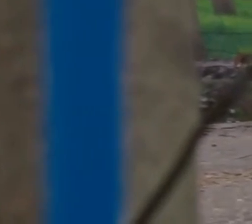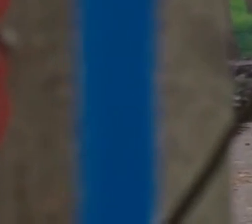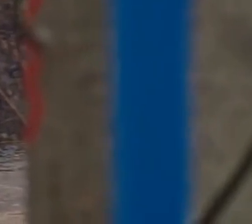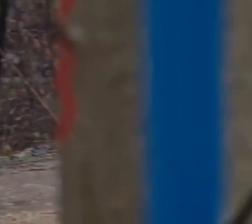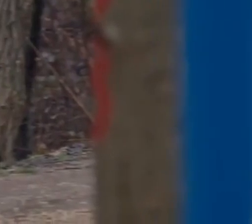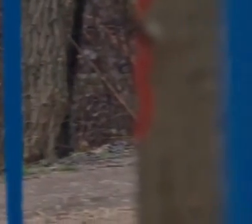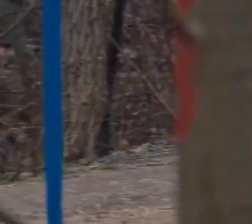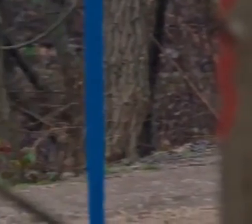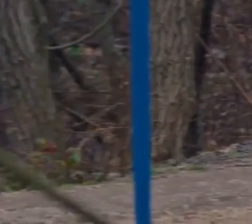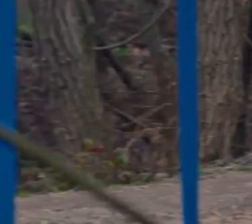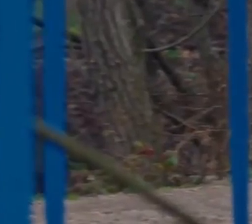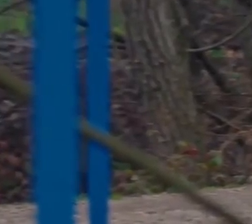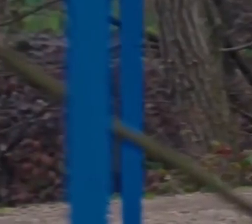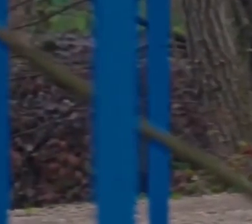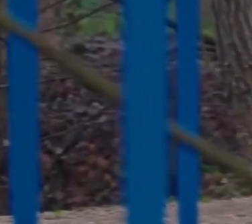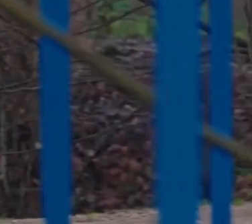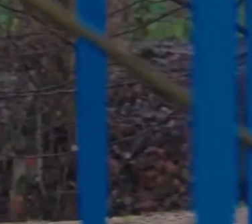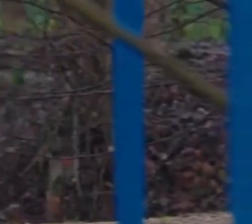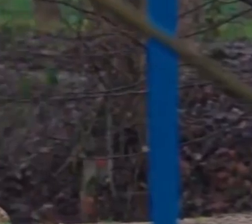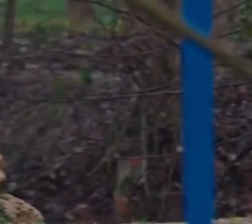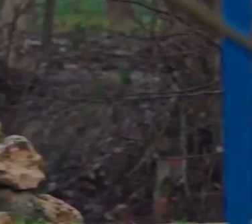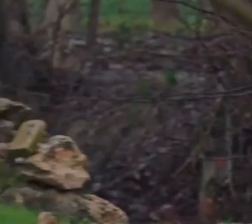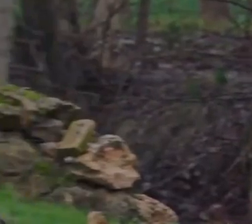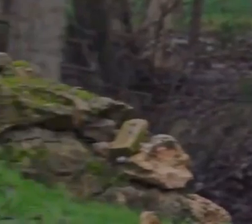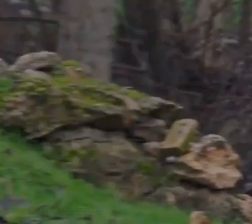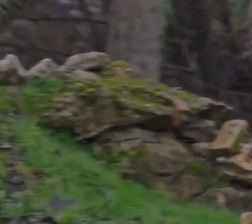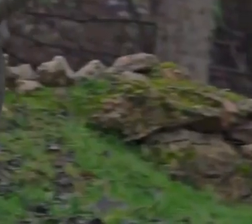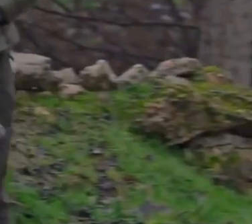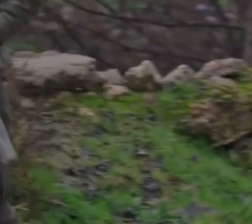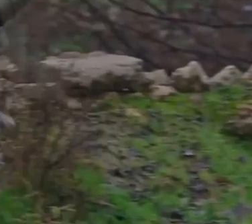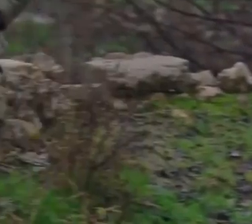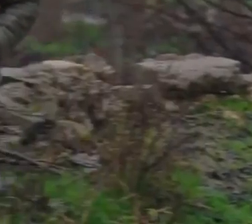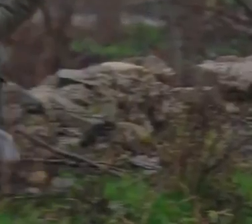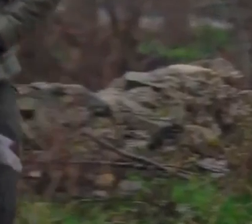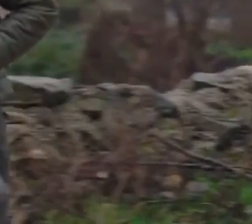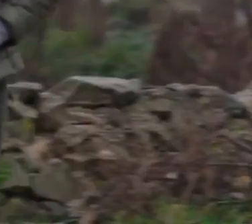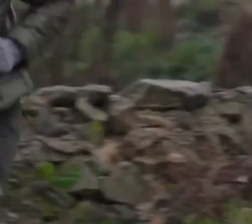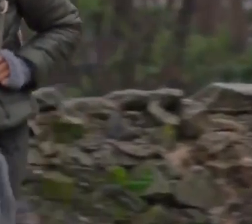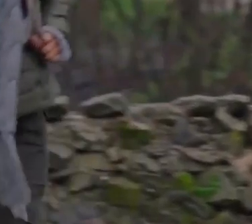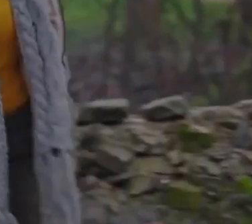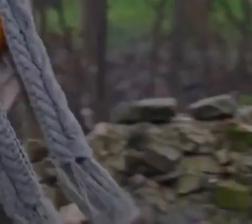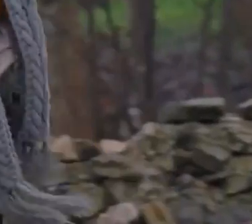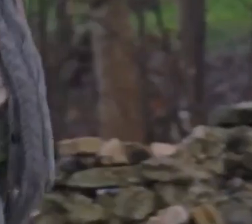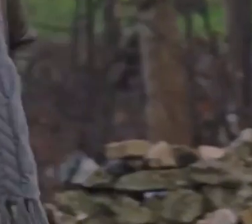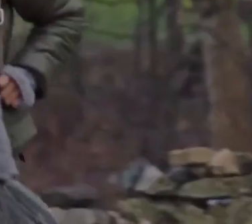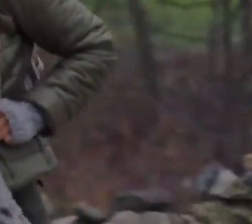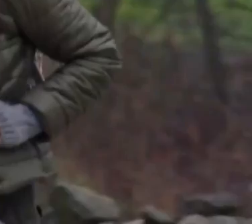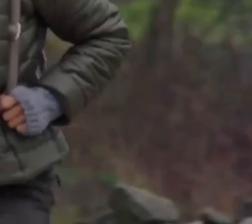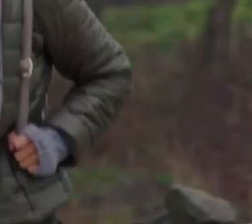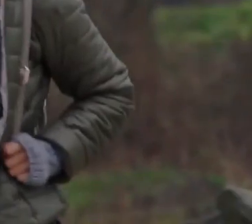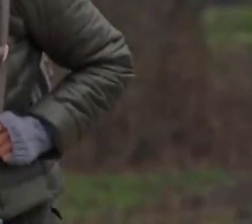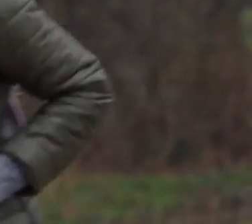dolamış, sırtında çantasıyla etrafına bakına bakına köprüden geçiyor. Gergin ifadesiyle yürümeye devam ederek gözden